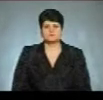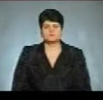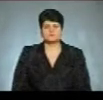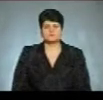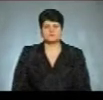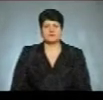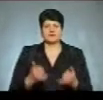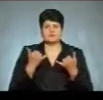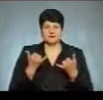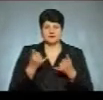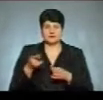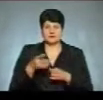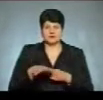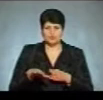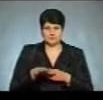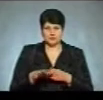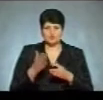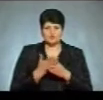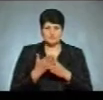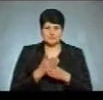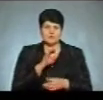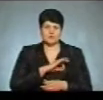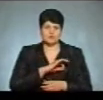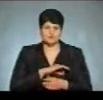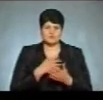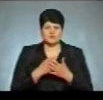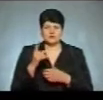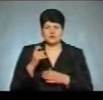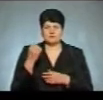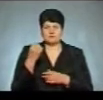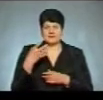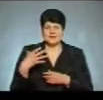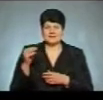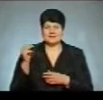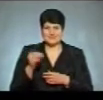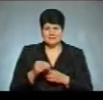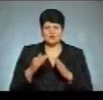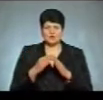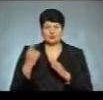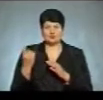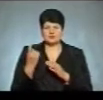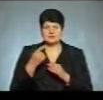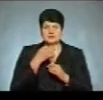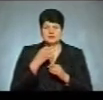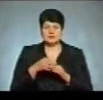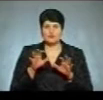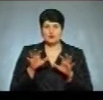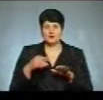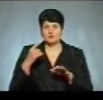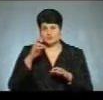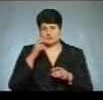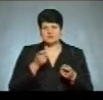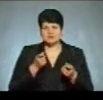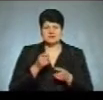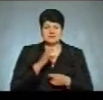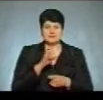Нині на Тернопільщині субсидіями користується майже 115 тисяч домогосподарств, повідомив голова обласної державної адміністрації